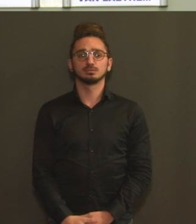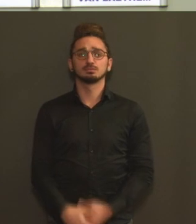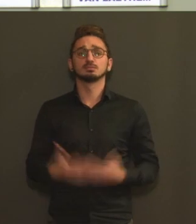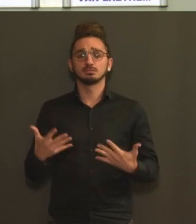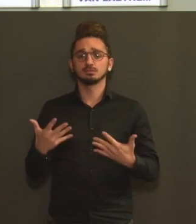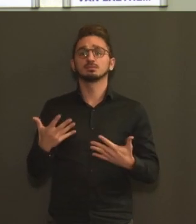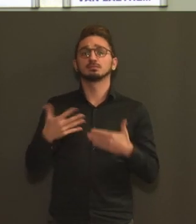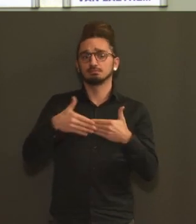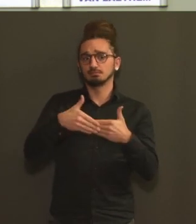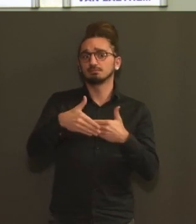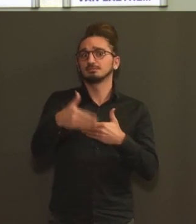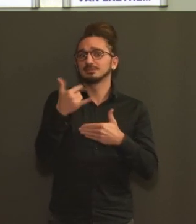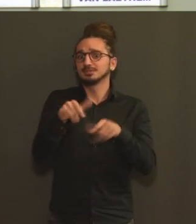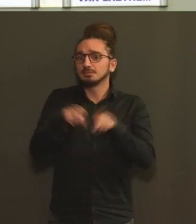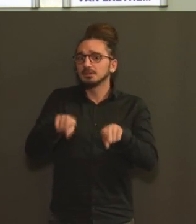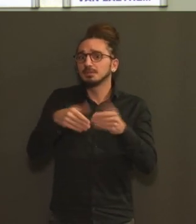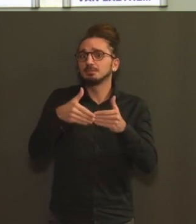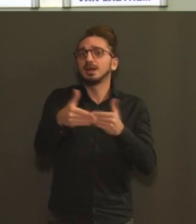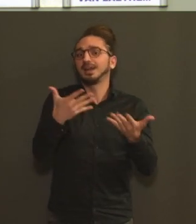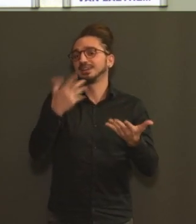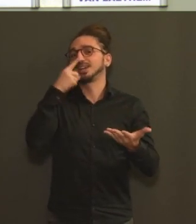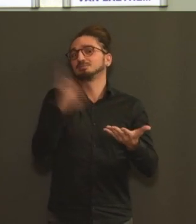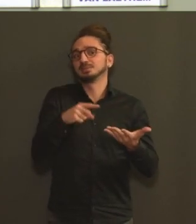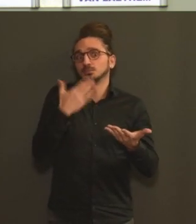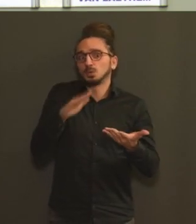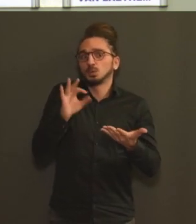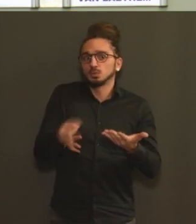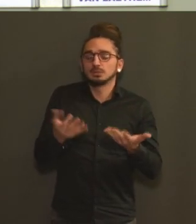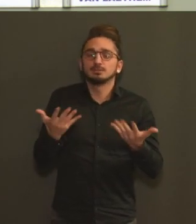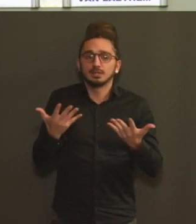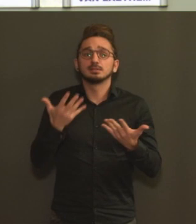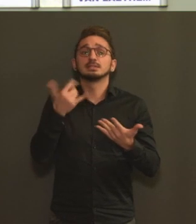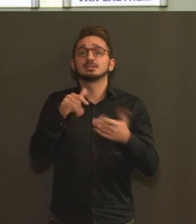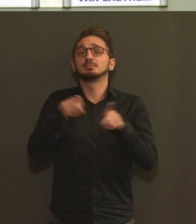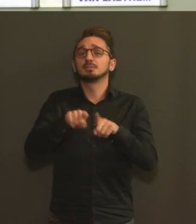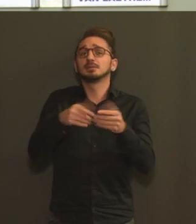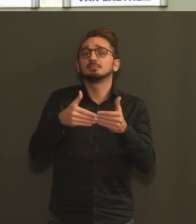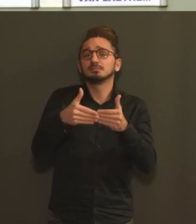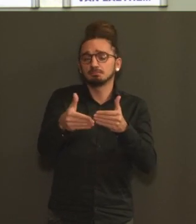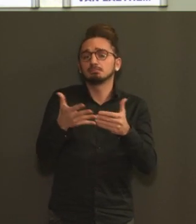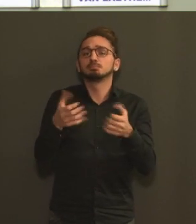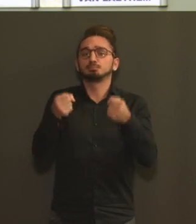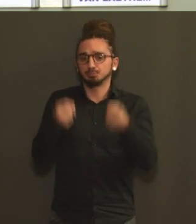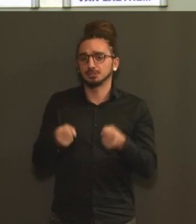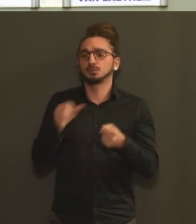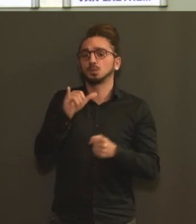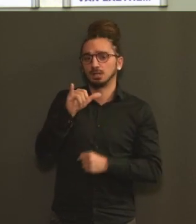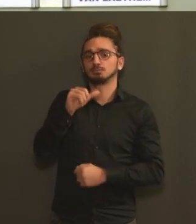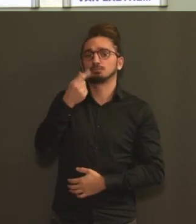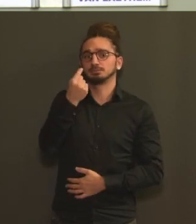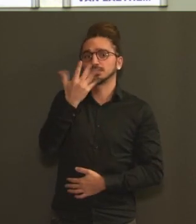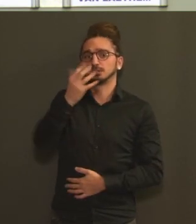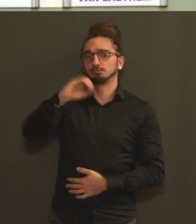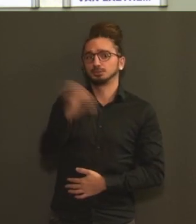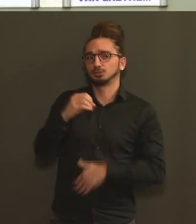on l'accentue, si nous gardons ce rythme, nous pourrions arriver aux 75 hospitalisations par jour, quelque part